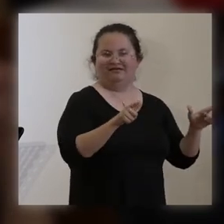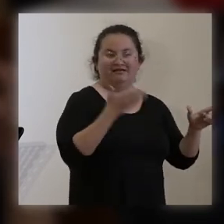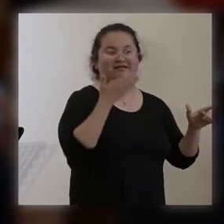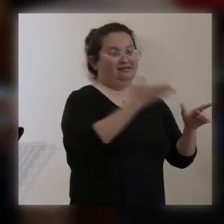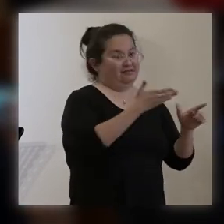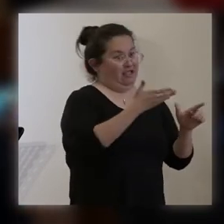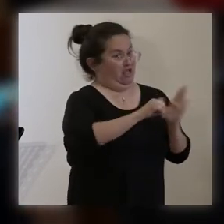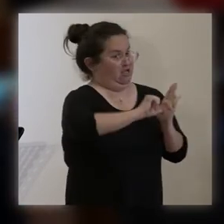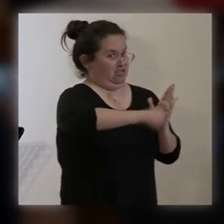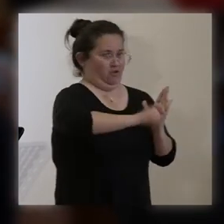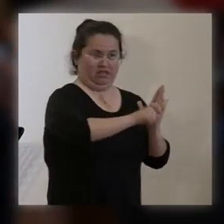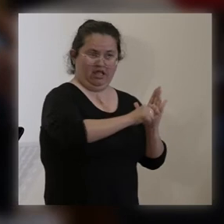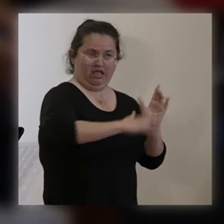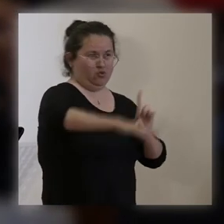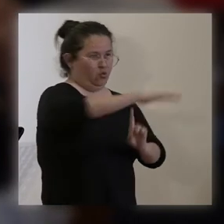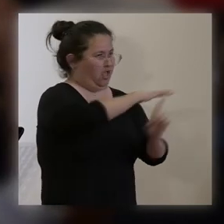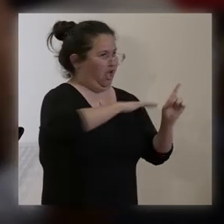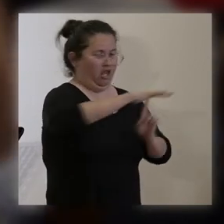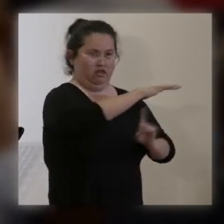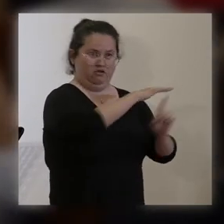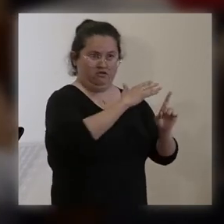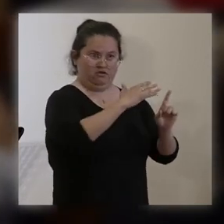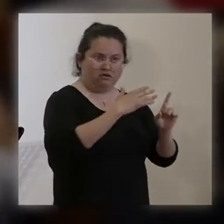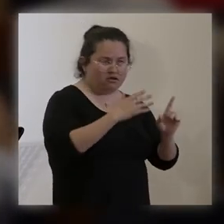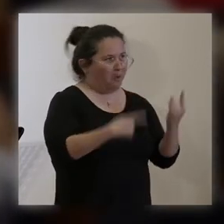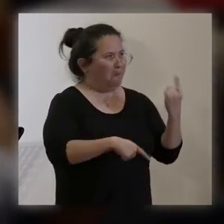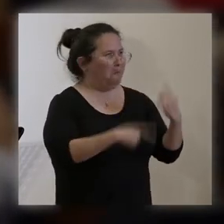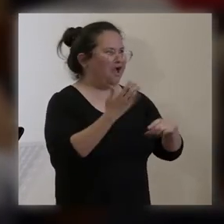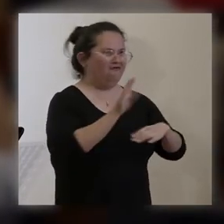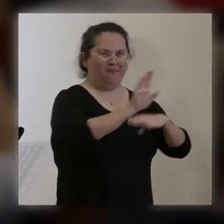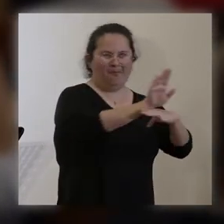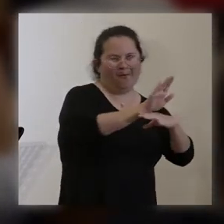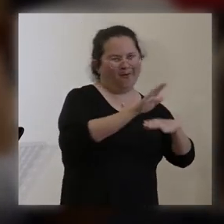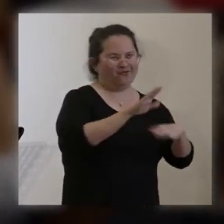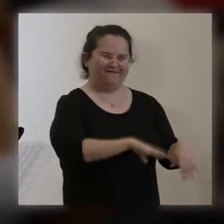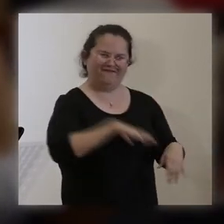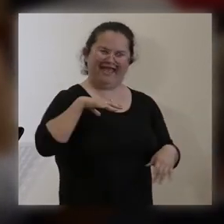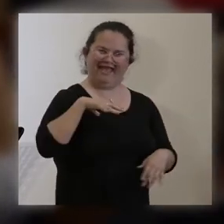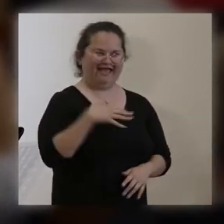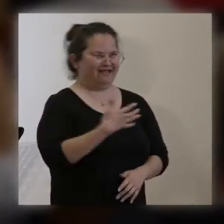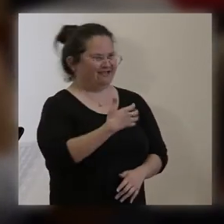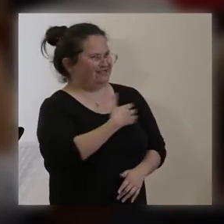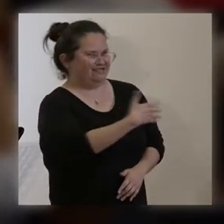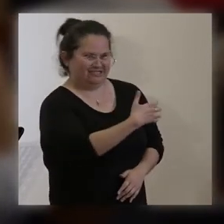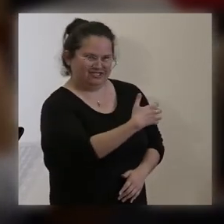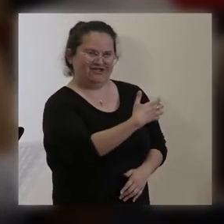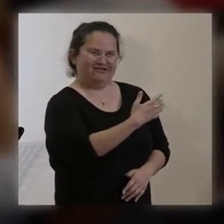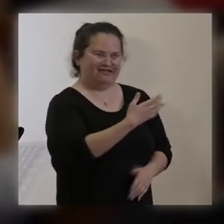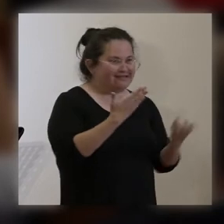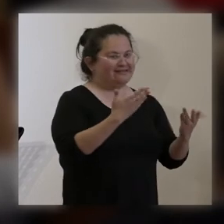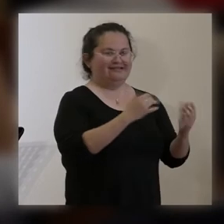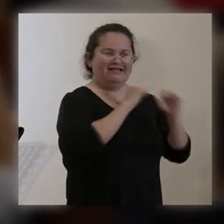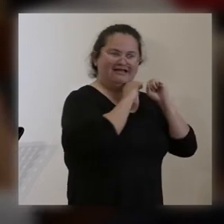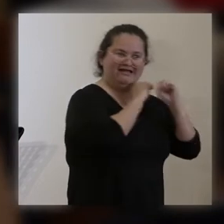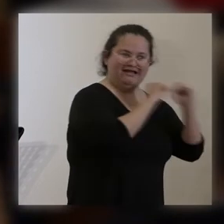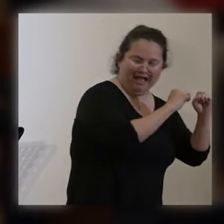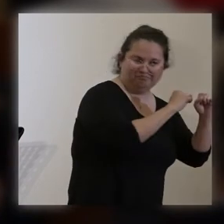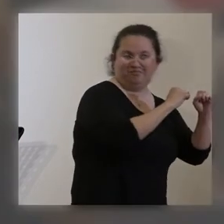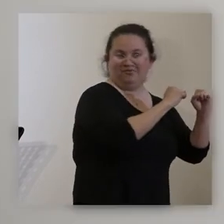sociale des personnes. Il s'agissait d'un signe de richesse et de prestige très recherché, à la fois par les blancs et les libres de couleurs.